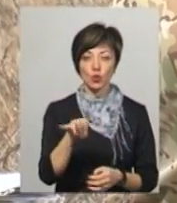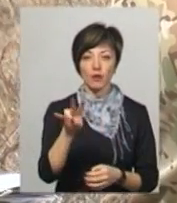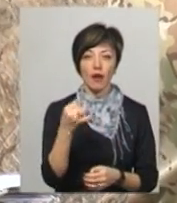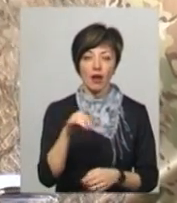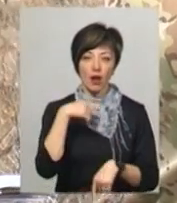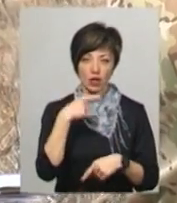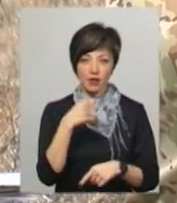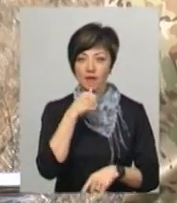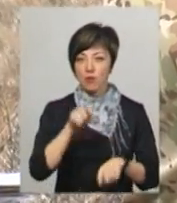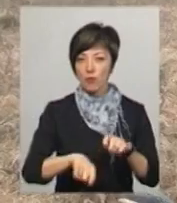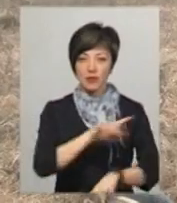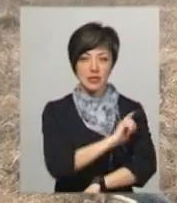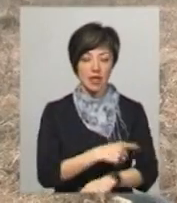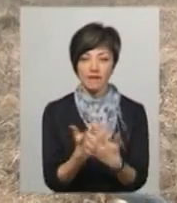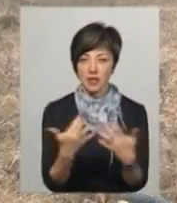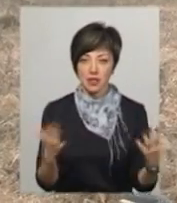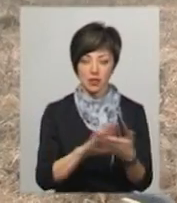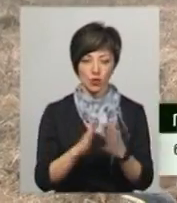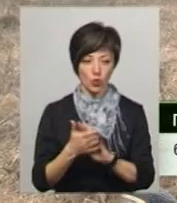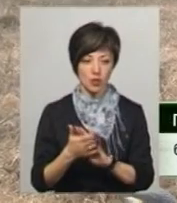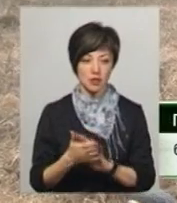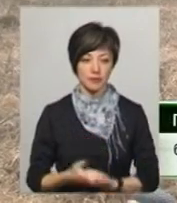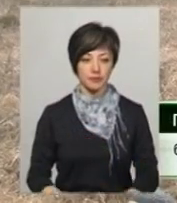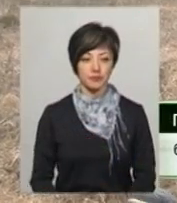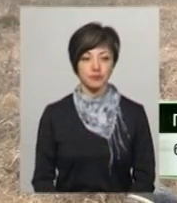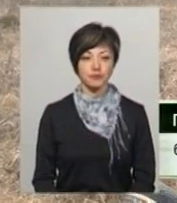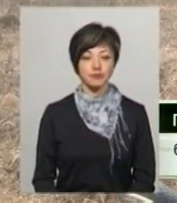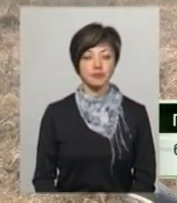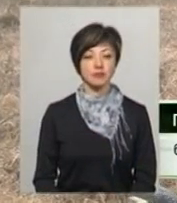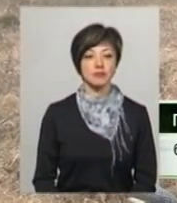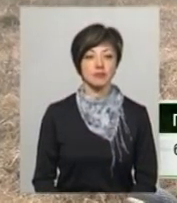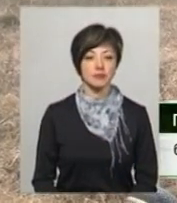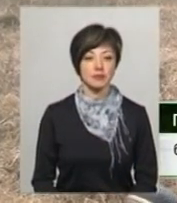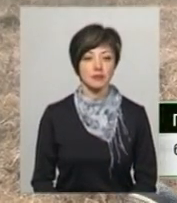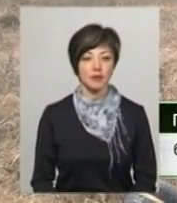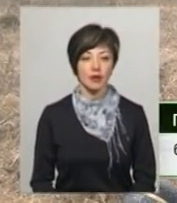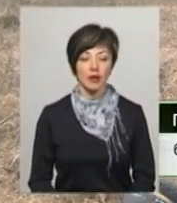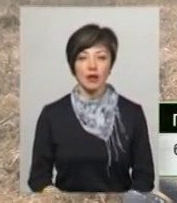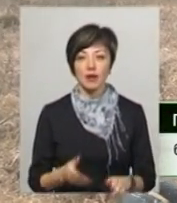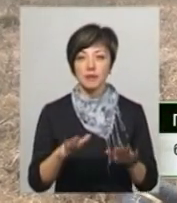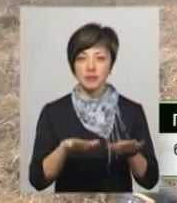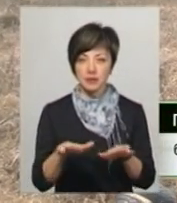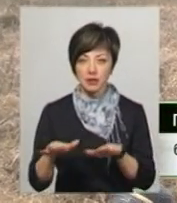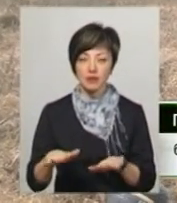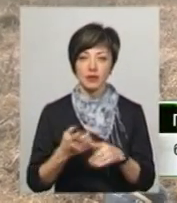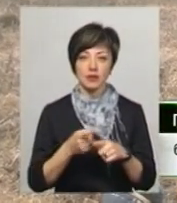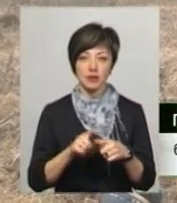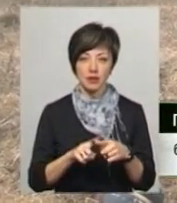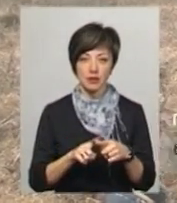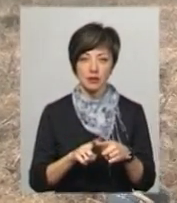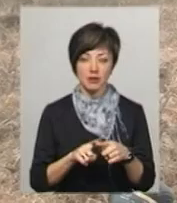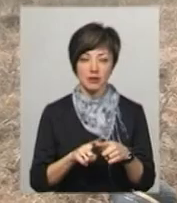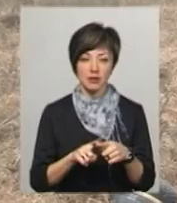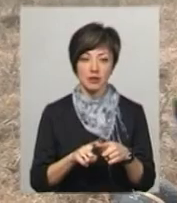випробовують сили у різних ситуаціях. Це і тактика, і орієнтування на місцевості, і способи переміщення вогневими заняттями,